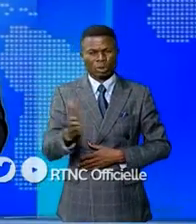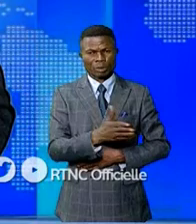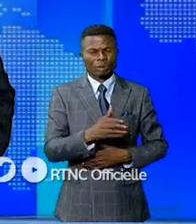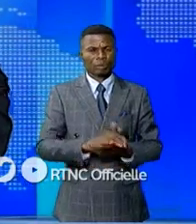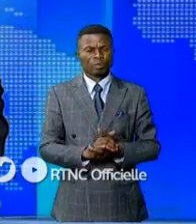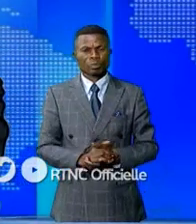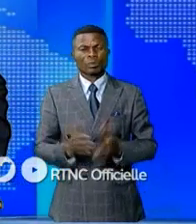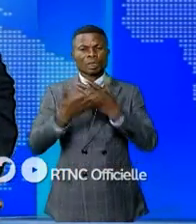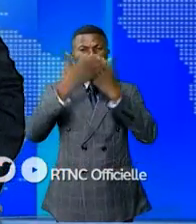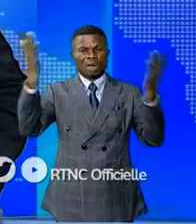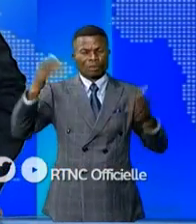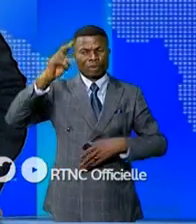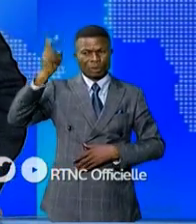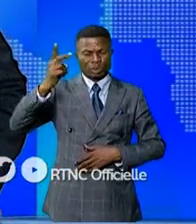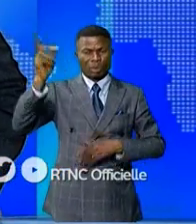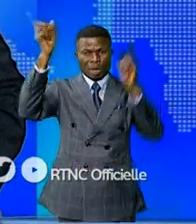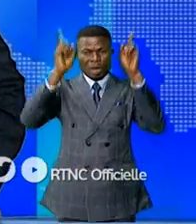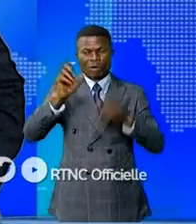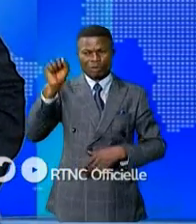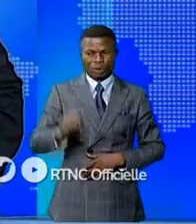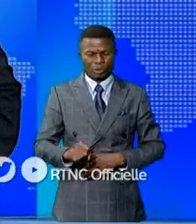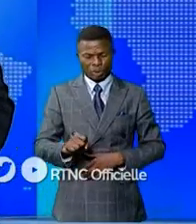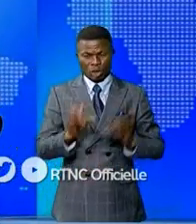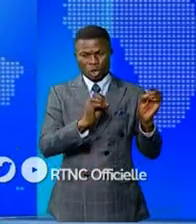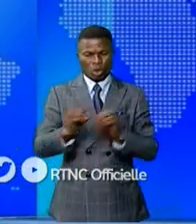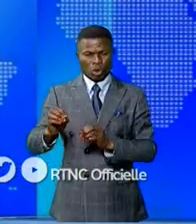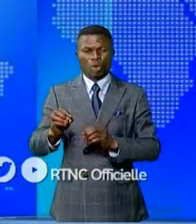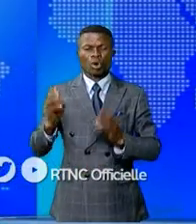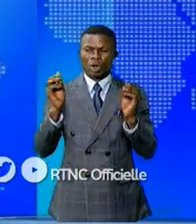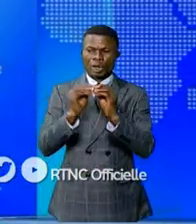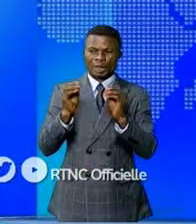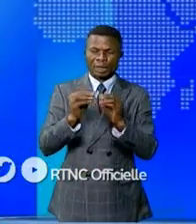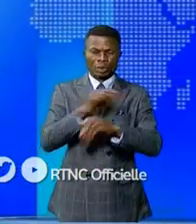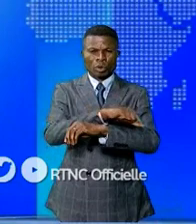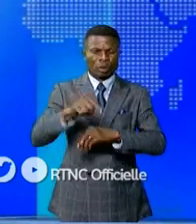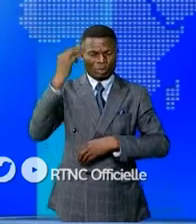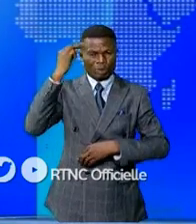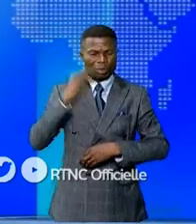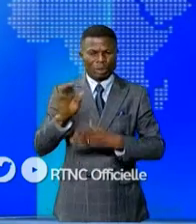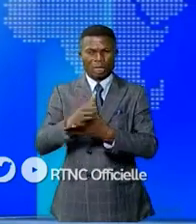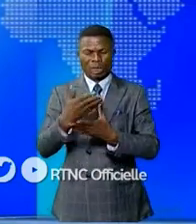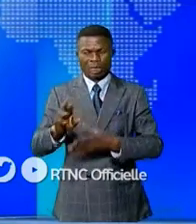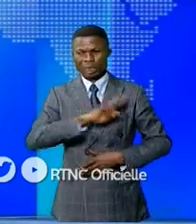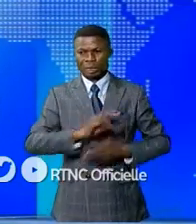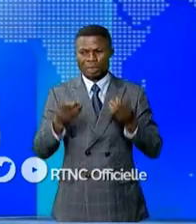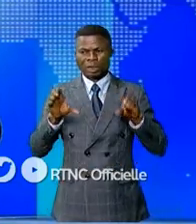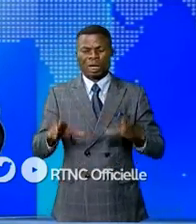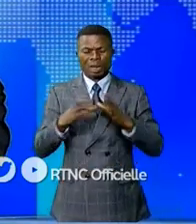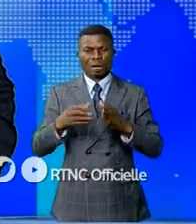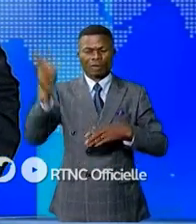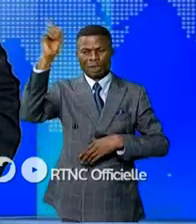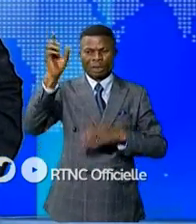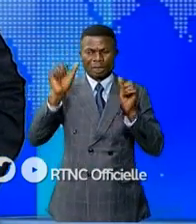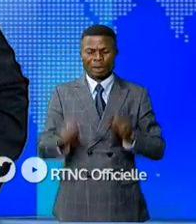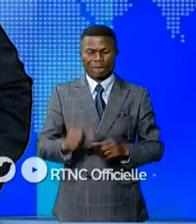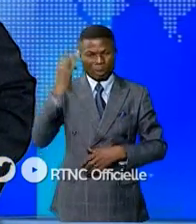Town, cette ville sud-africaine, abrite des consultations ministérielles entre la RDC et la République d'Afrique du Sud. C'est la